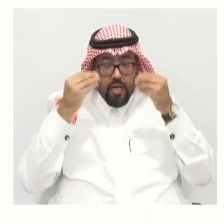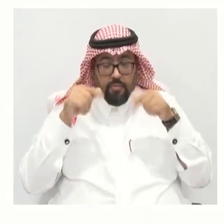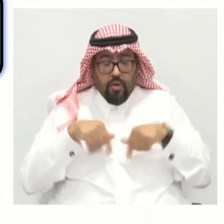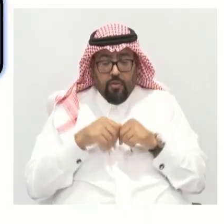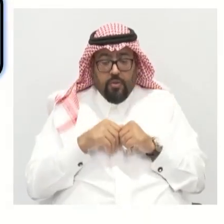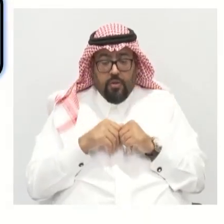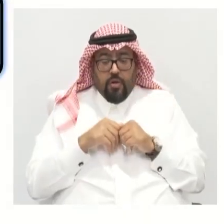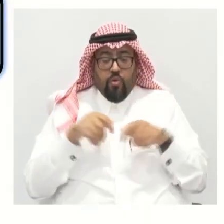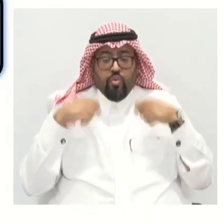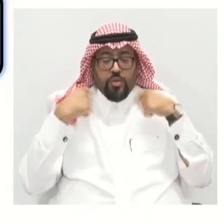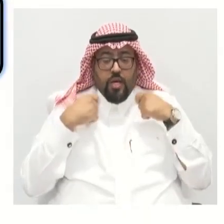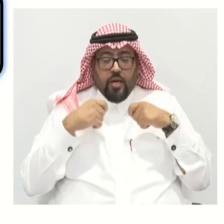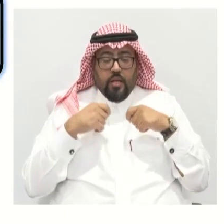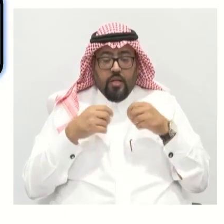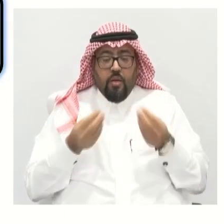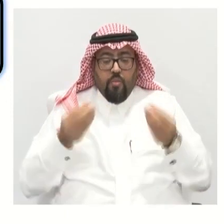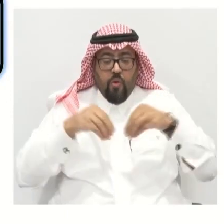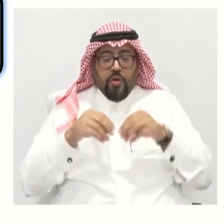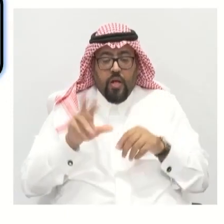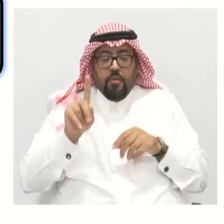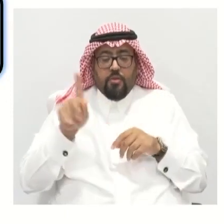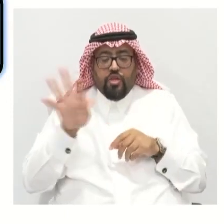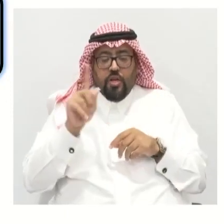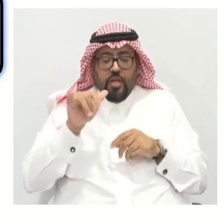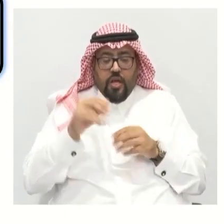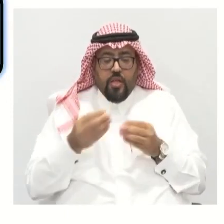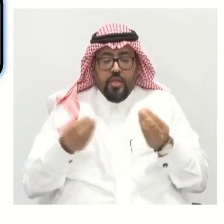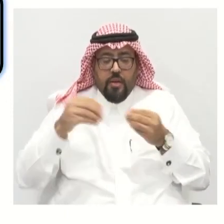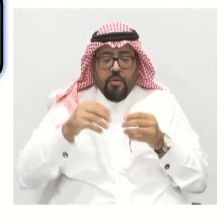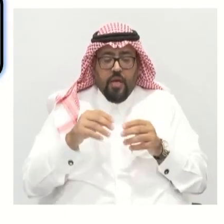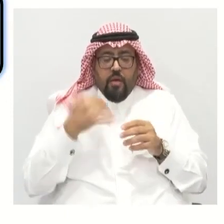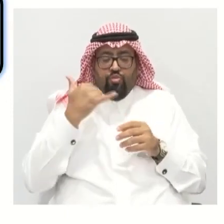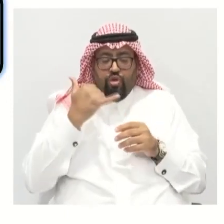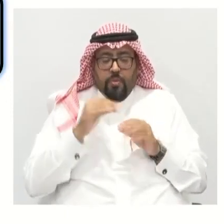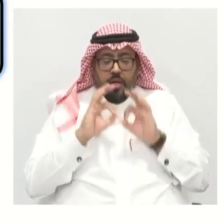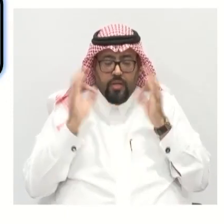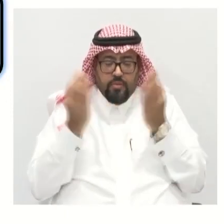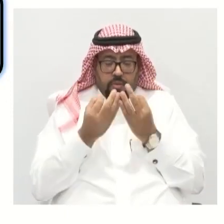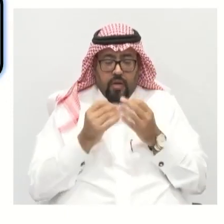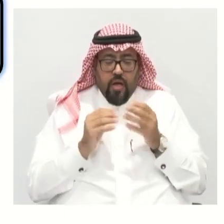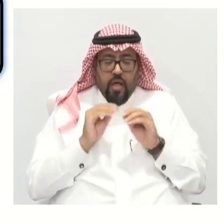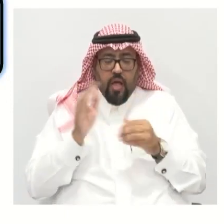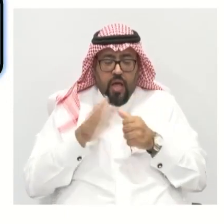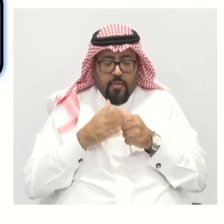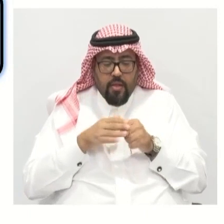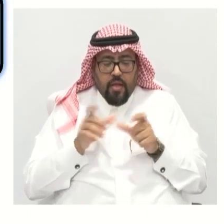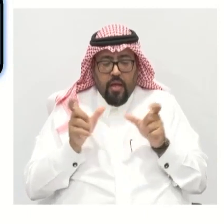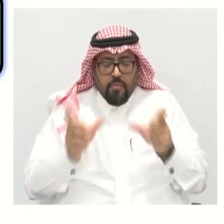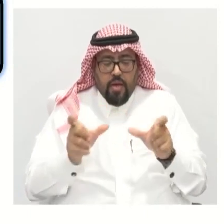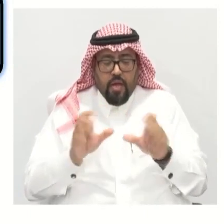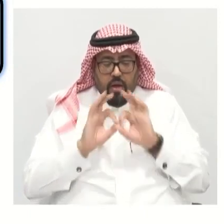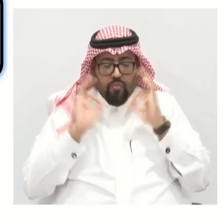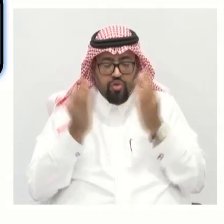تعلمت احسنتم وزاره الموارد البشريه والتنميه الاجتماعيه تقدم خدمات الحمايه